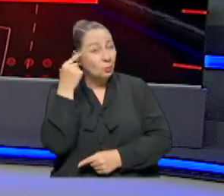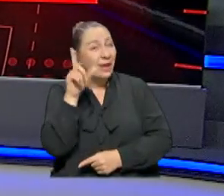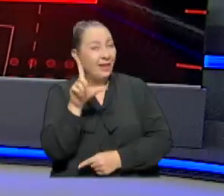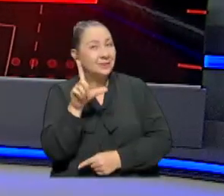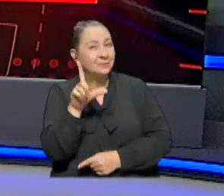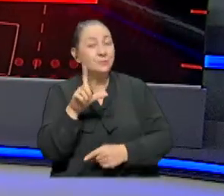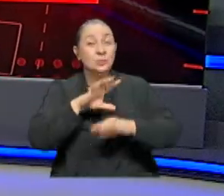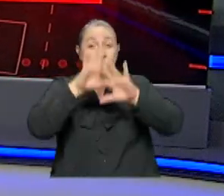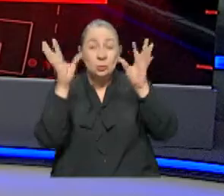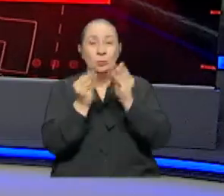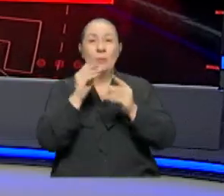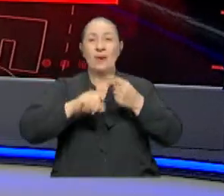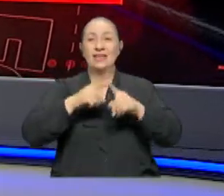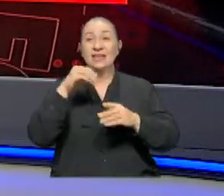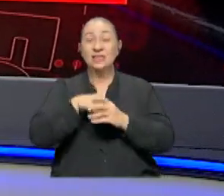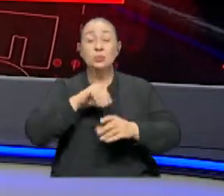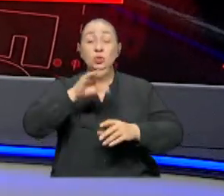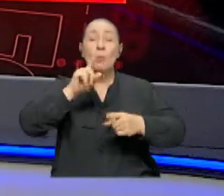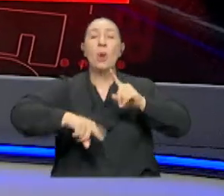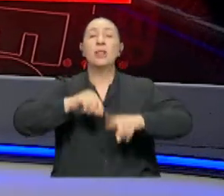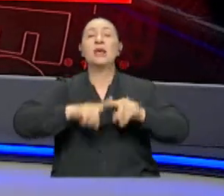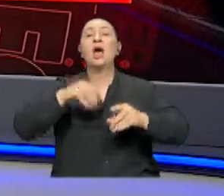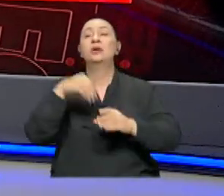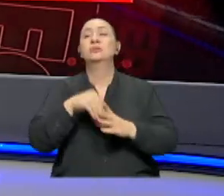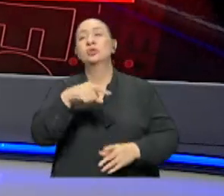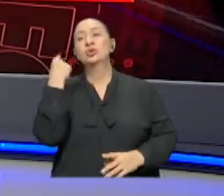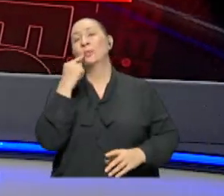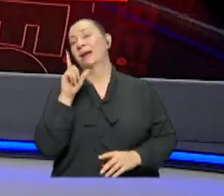düşünmek gerekiyor. Tüm partiler için, tüm siyasiler için bunu da düşünmek gerekiyor. Şimdi